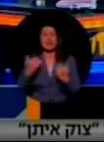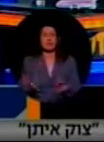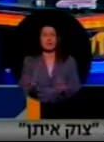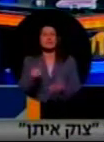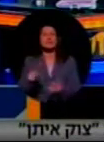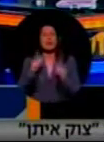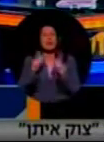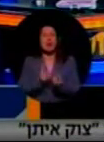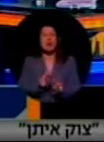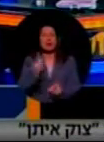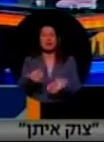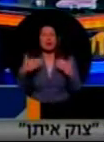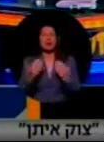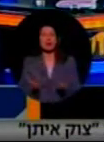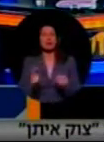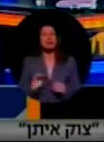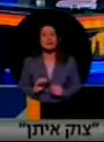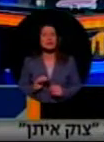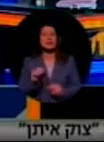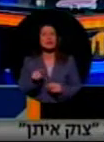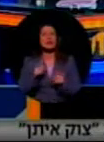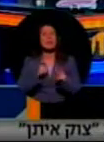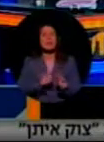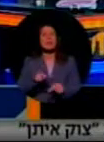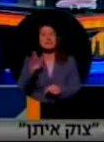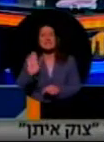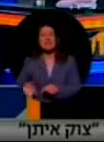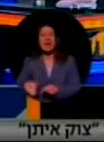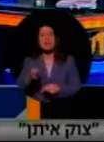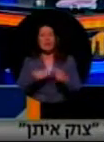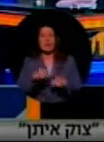ומלחמה היא לא רק לוחמים, היא הכלכלה.